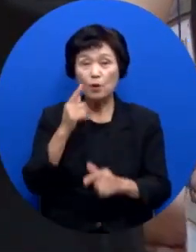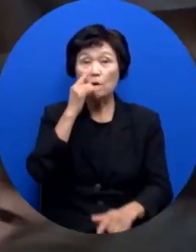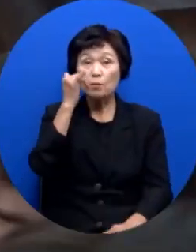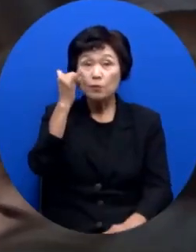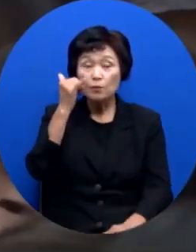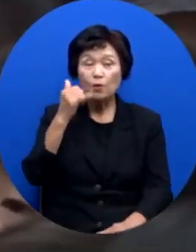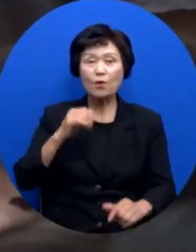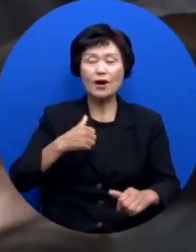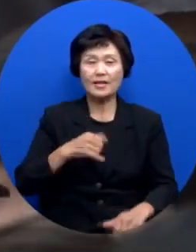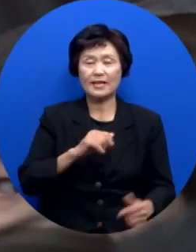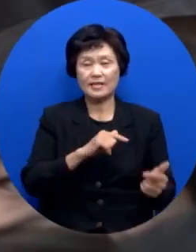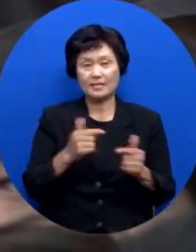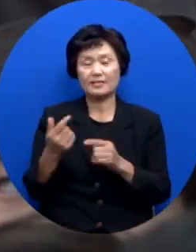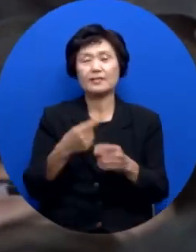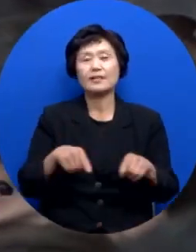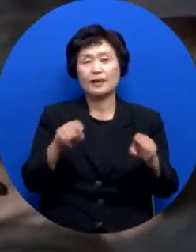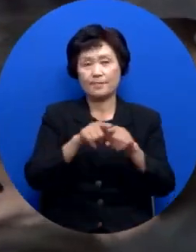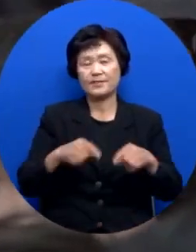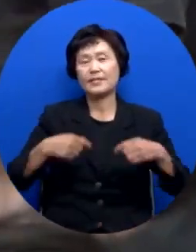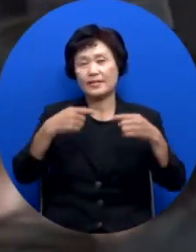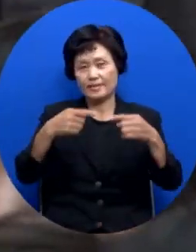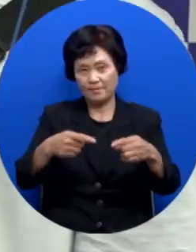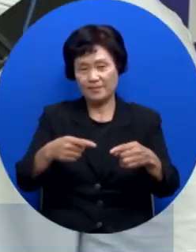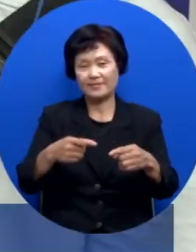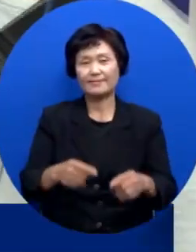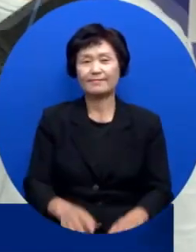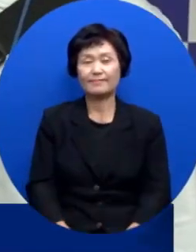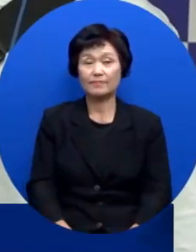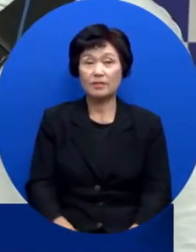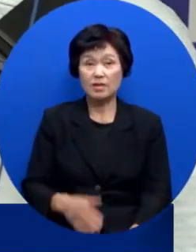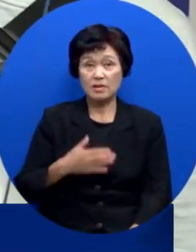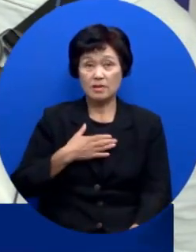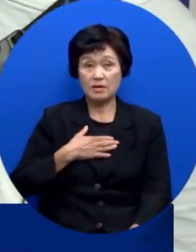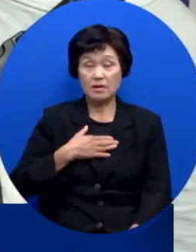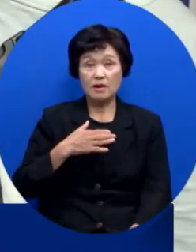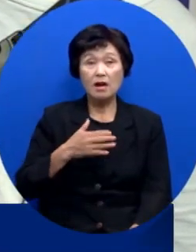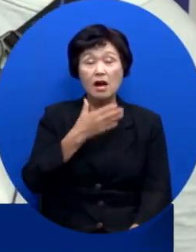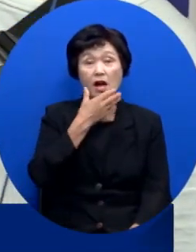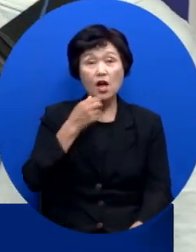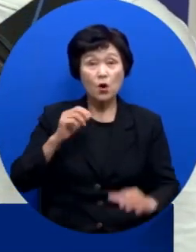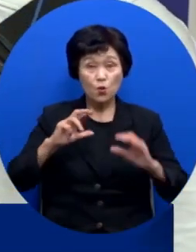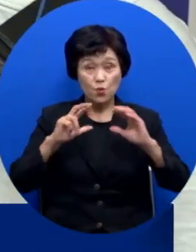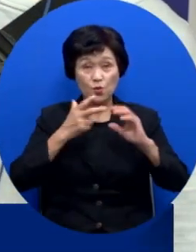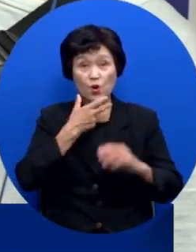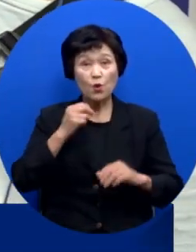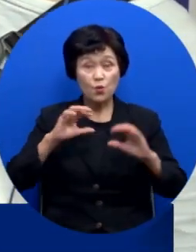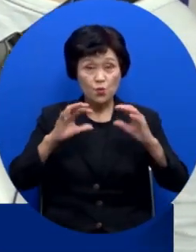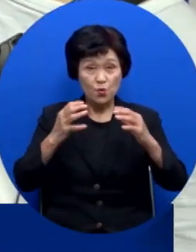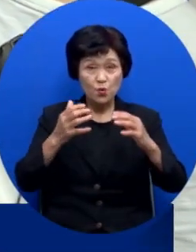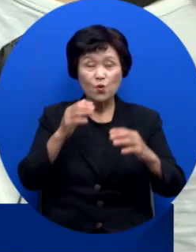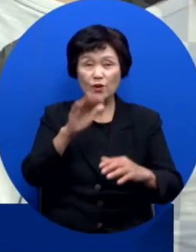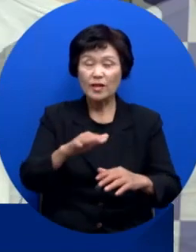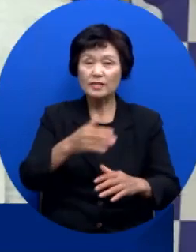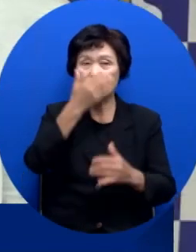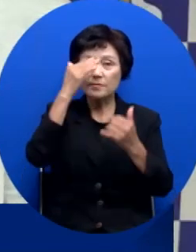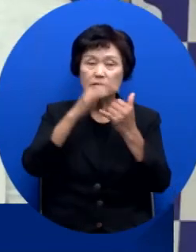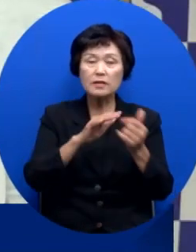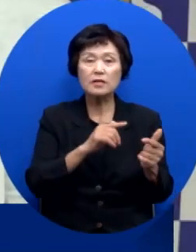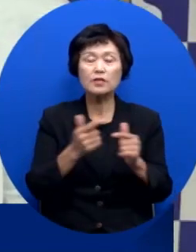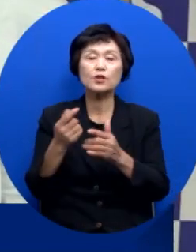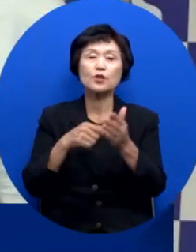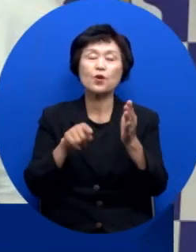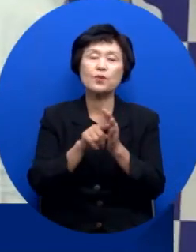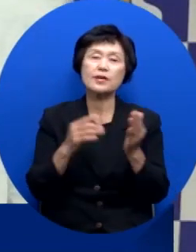함께 참여했다는 점입니다. 저희가 영국에서 다음 세대 사역을 하는 선교사거든요. 저희가